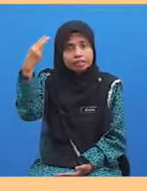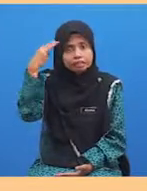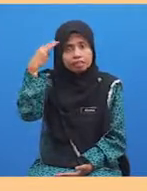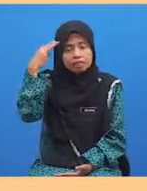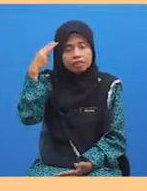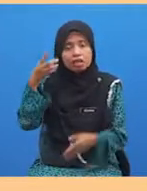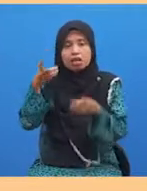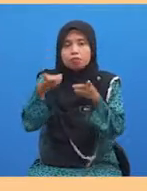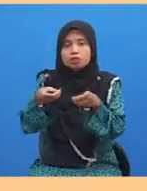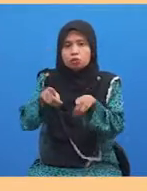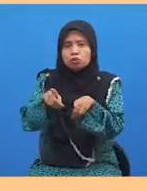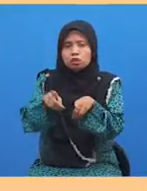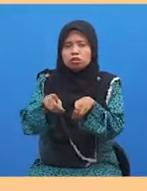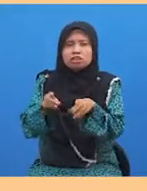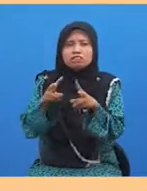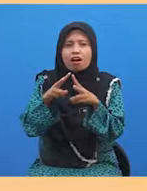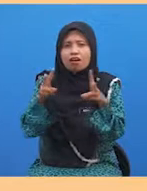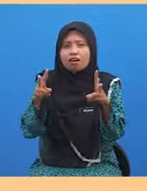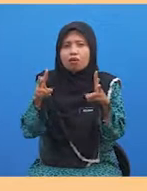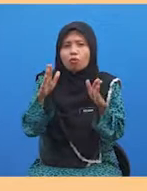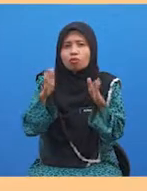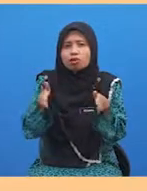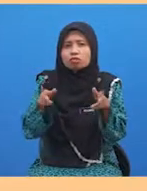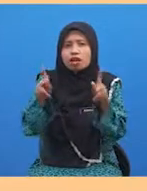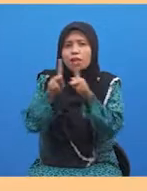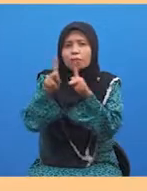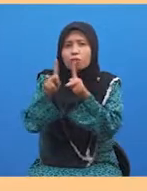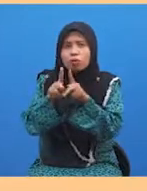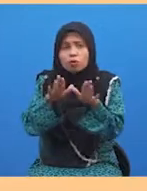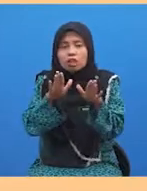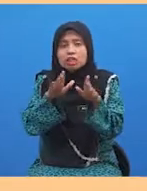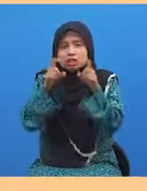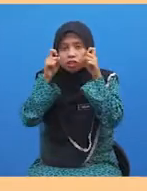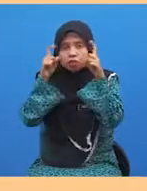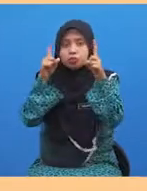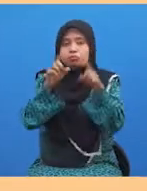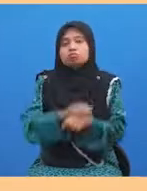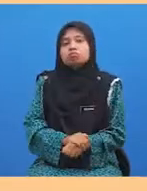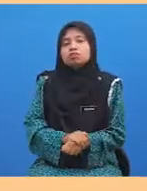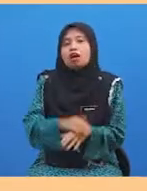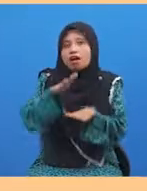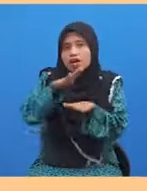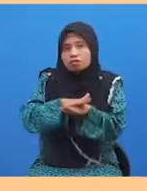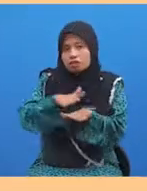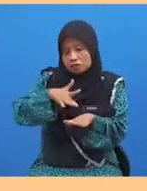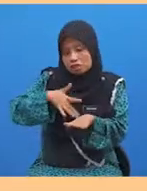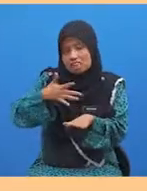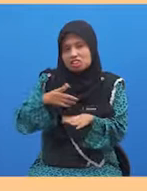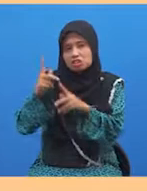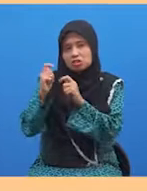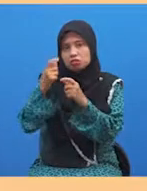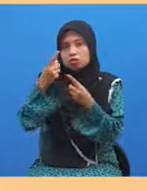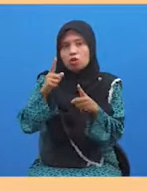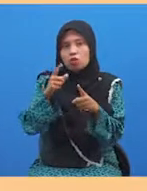ini menggemparkan seluruh penduduk kampung. Atas rasa